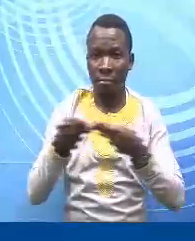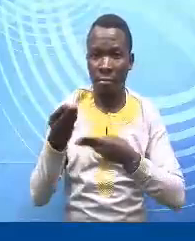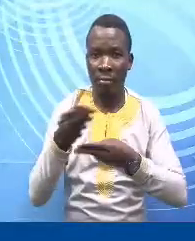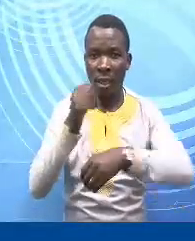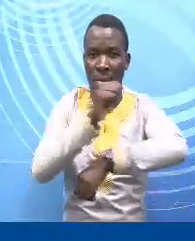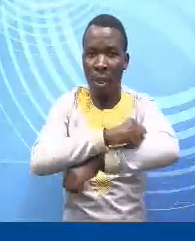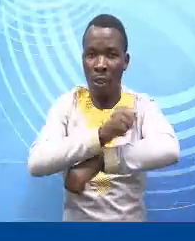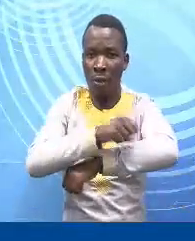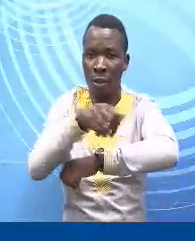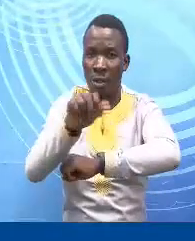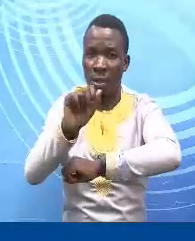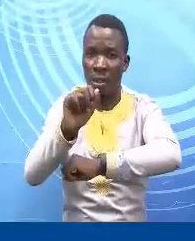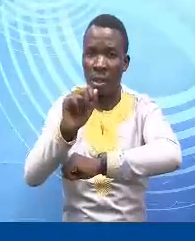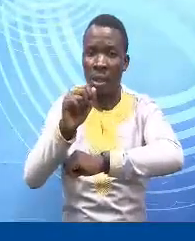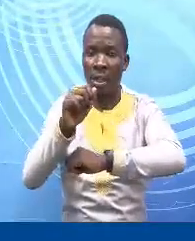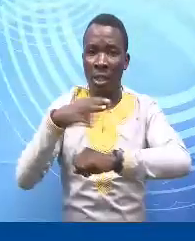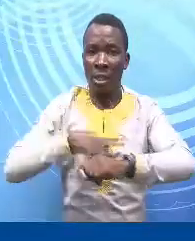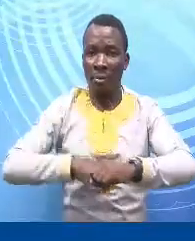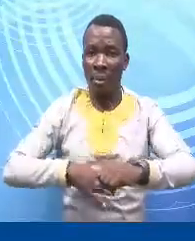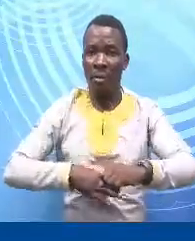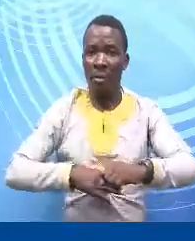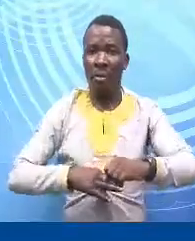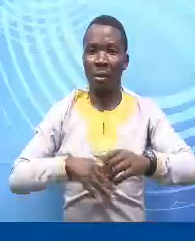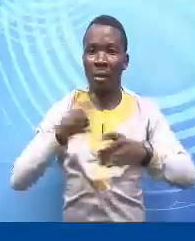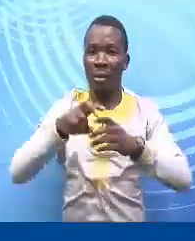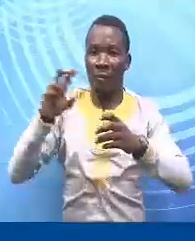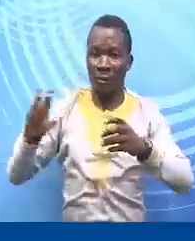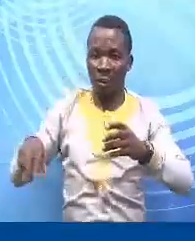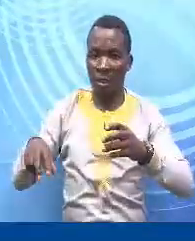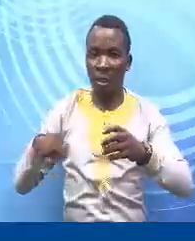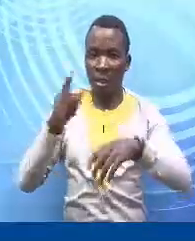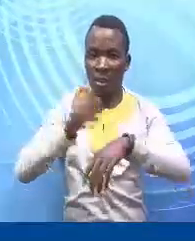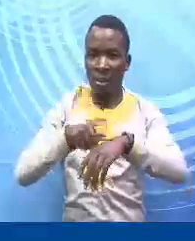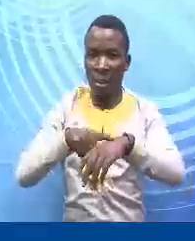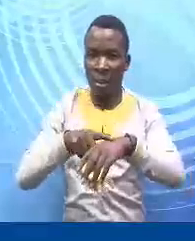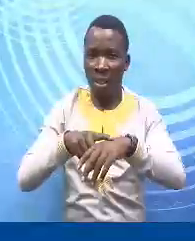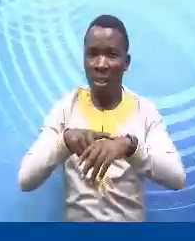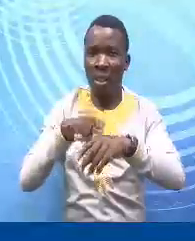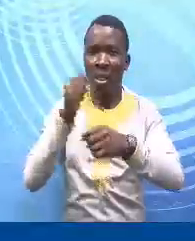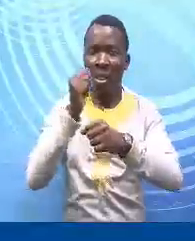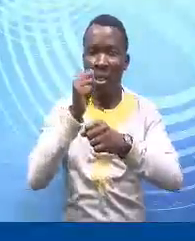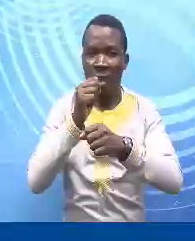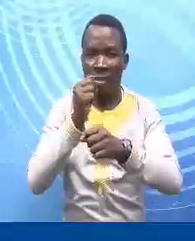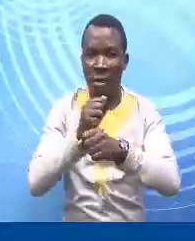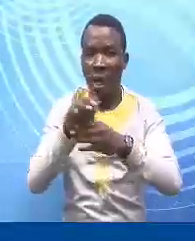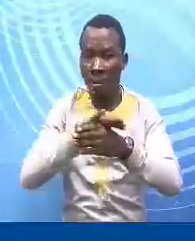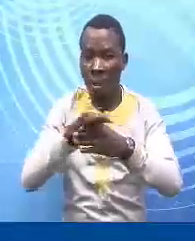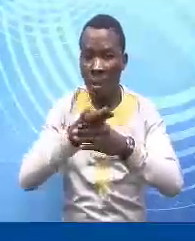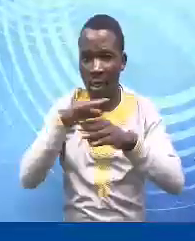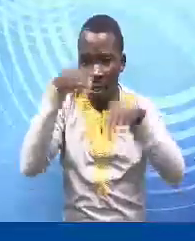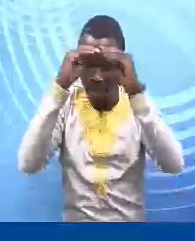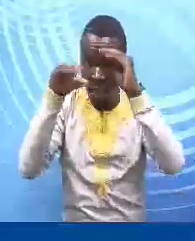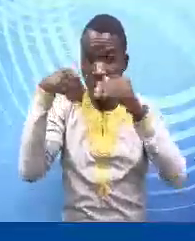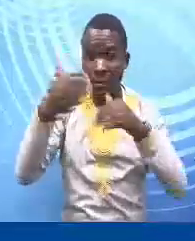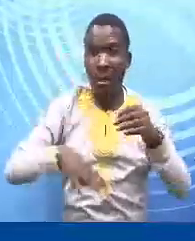amashuri yo nimara gutwita nahise mvamo icyo gihe najya muragayo niga ndangije